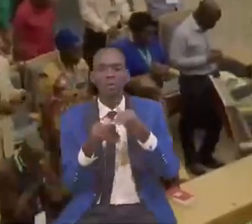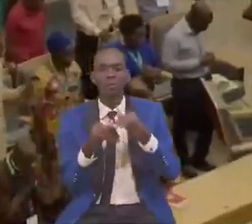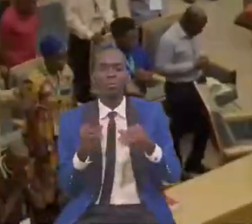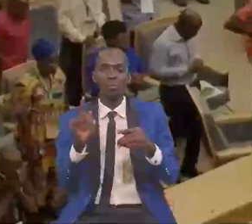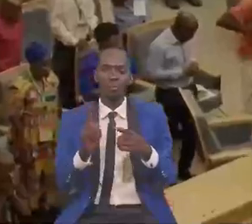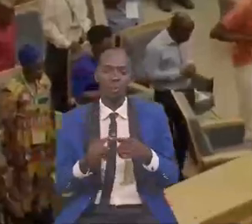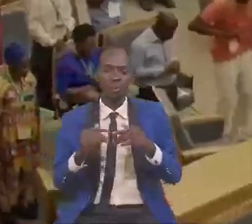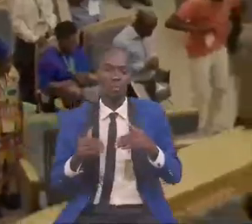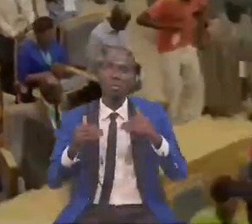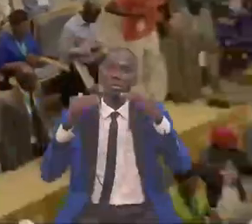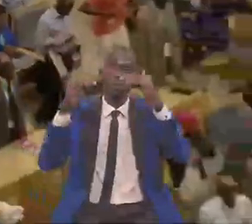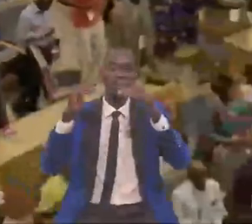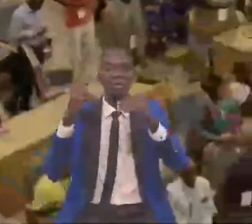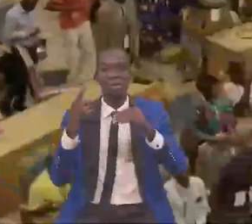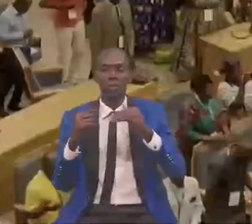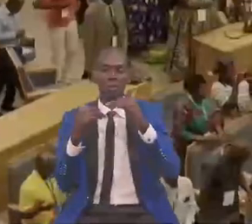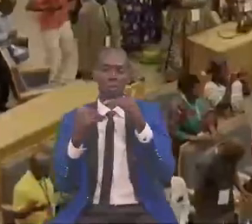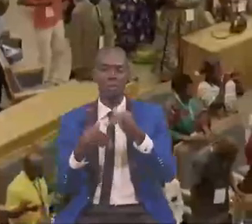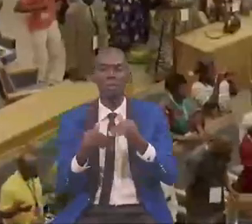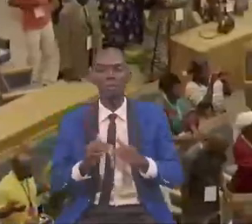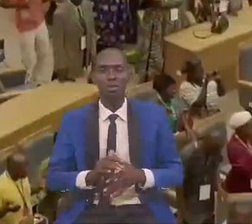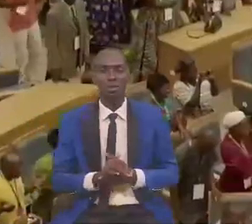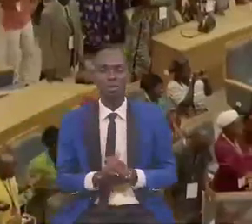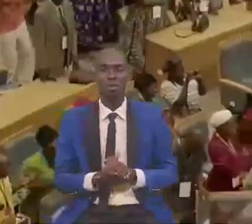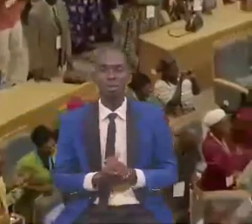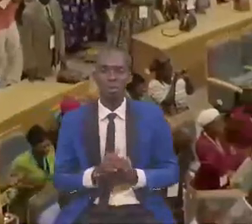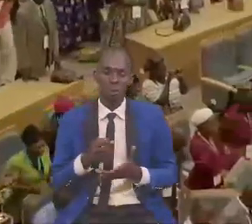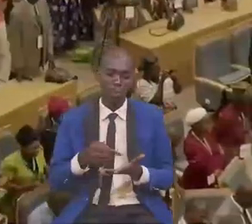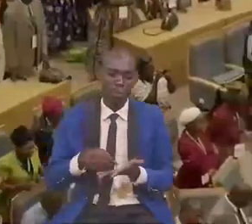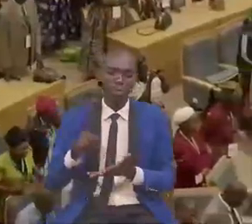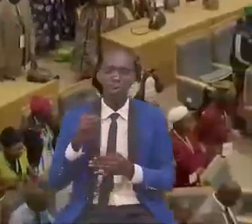pour excéder. Dépasser les limites. Paye le prix.